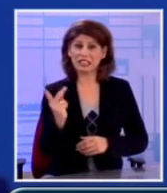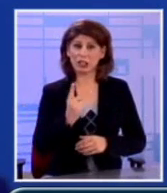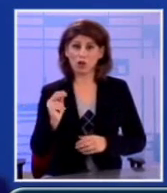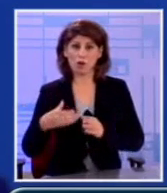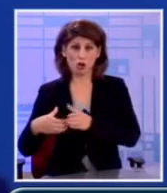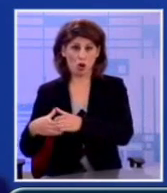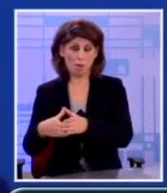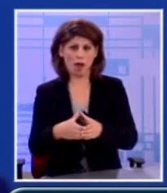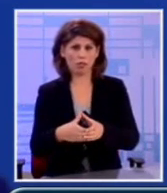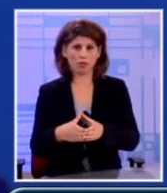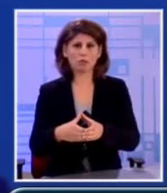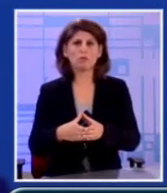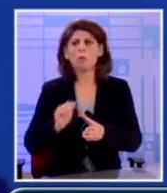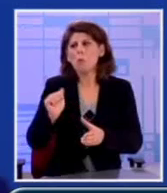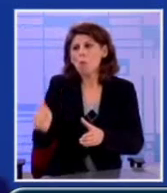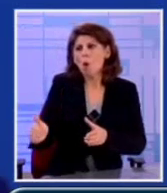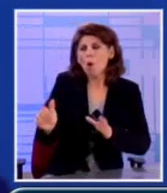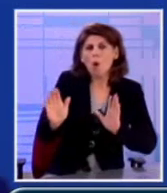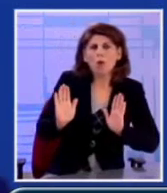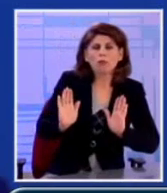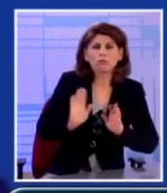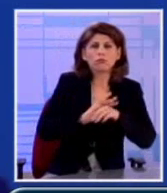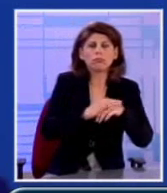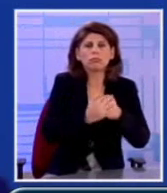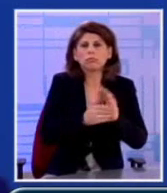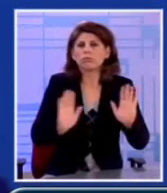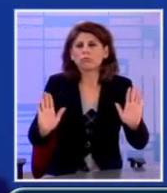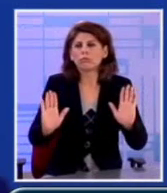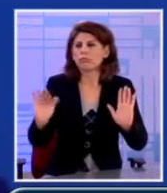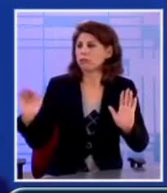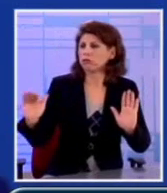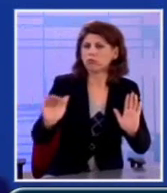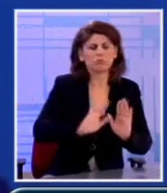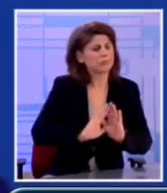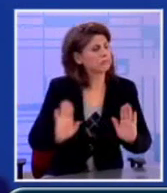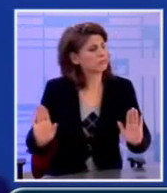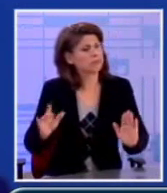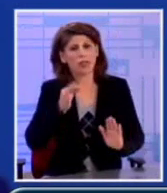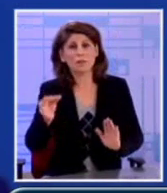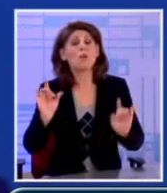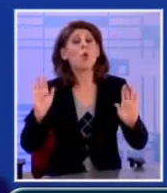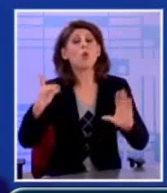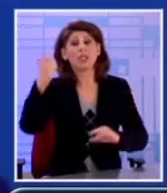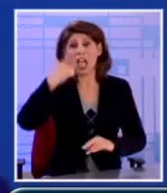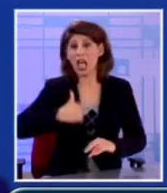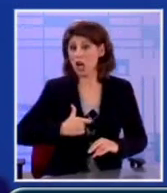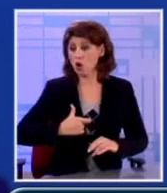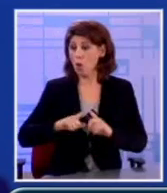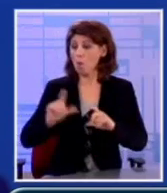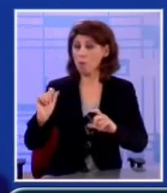από λίγες μέρες, από μόνες τους, χωρίς να τους προσκαλέσει κανείς και σίγουρα χωρίς να τους προσκαλέσω